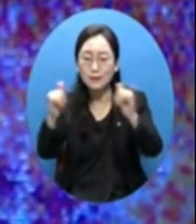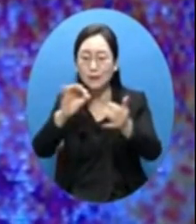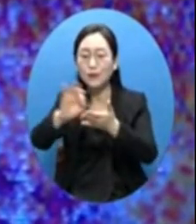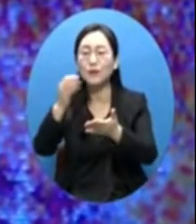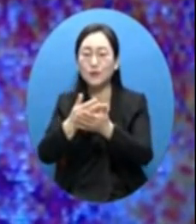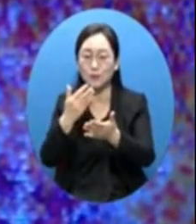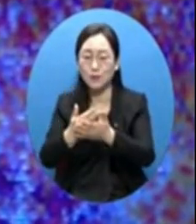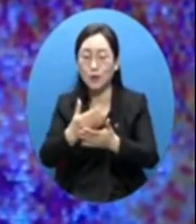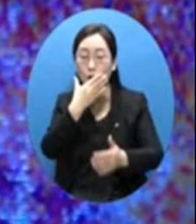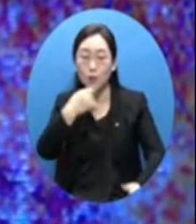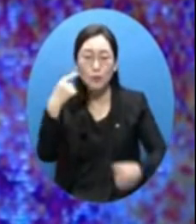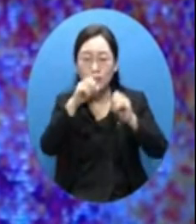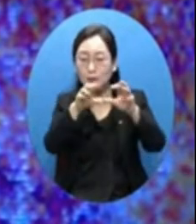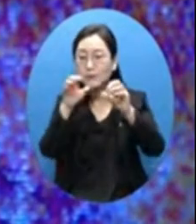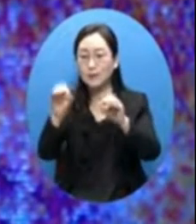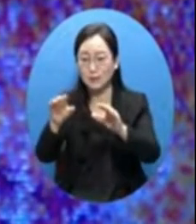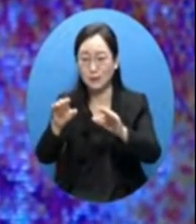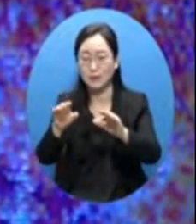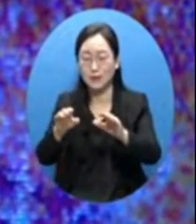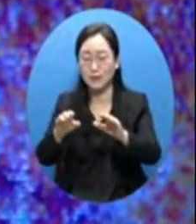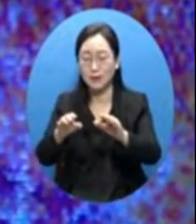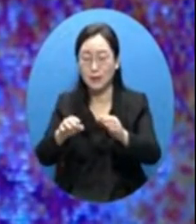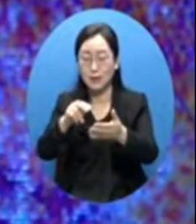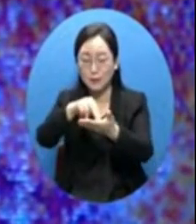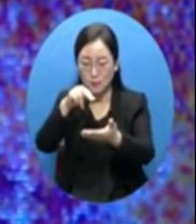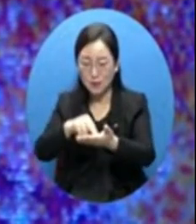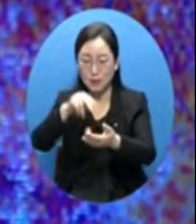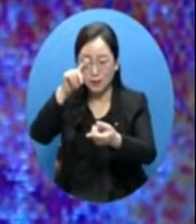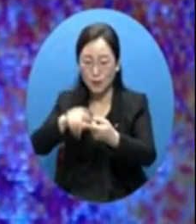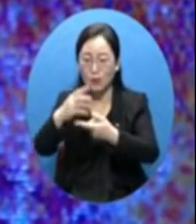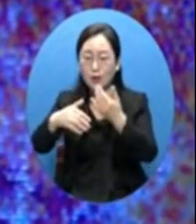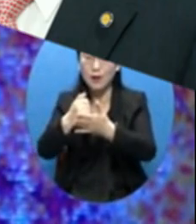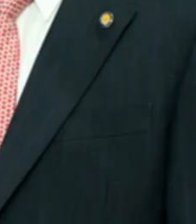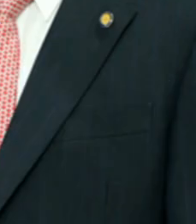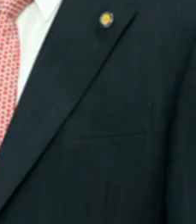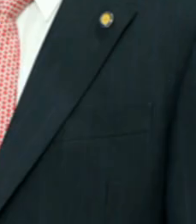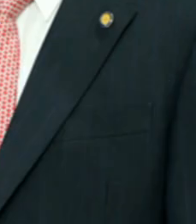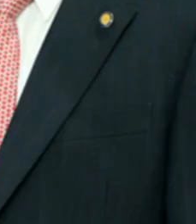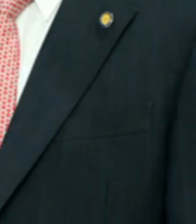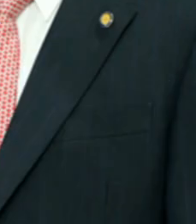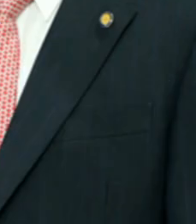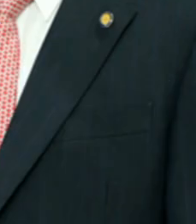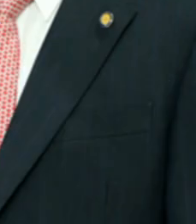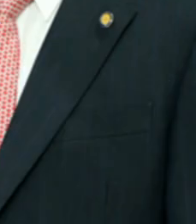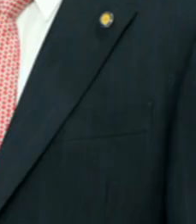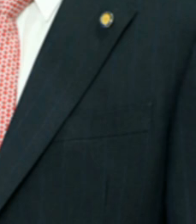우리가 복음의 증인으로 서서 주님의 영광을 위해서 쓰임받는 우리 모두가 되게 하여 주옵소서.